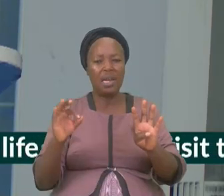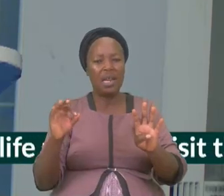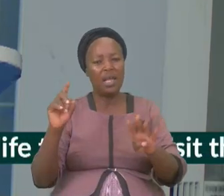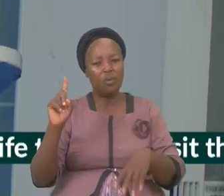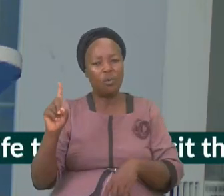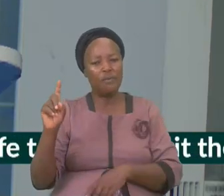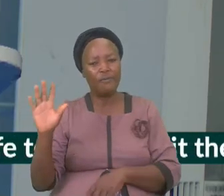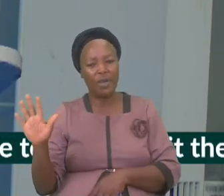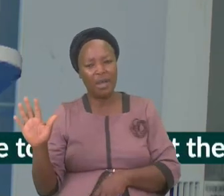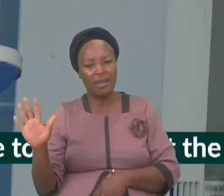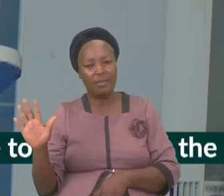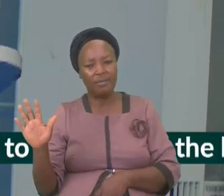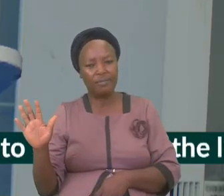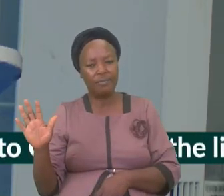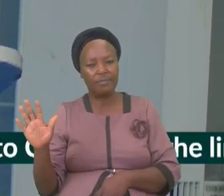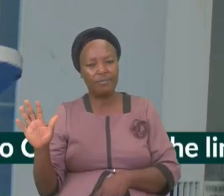Plus 234,